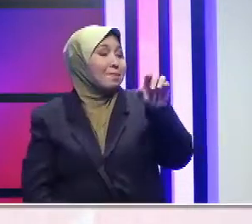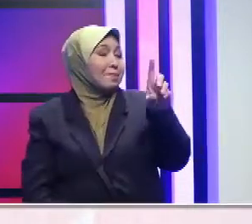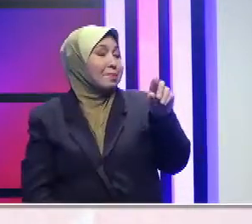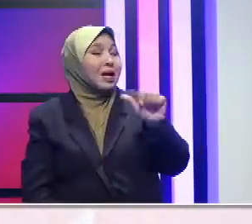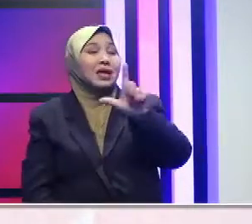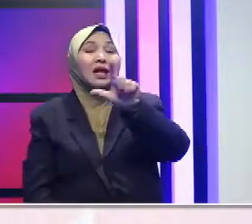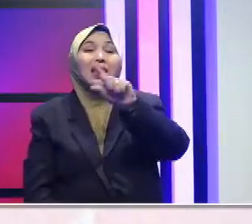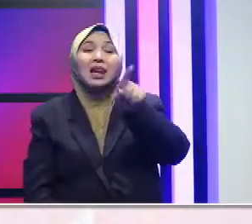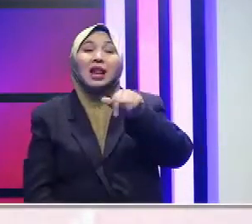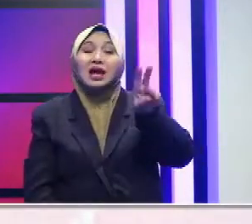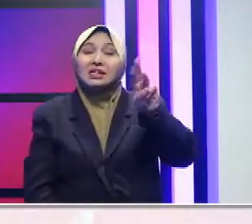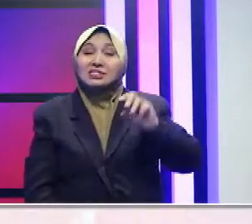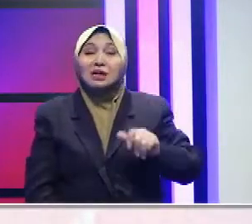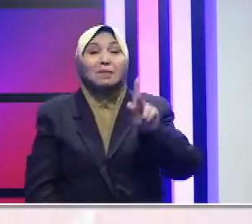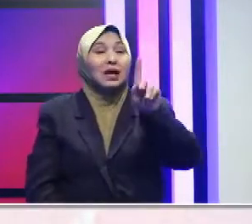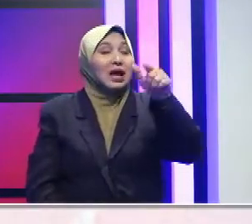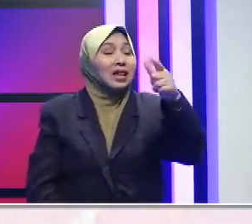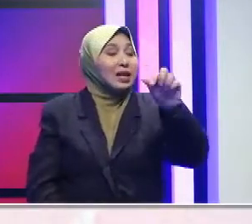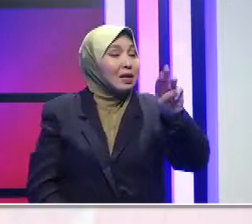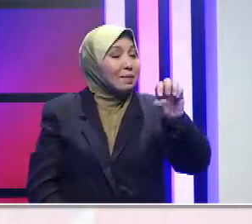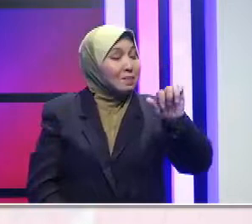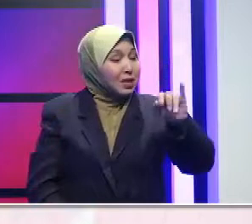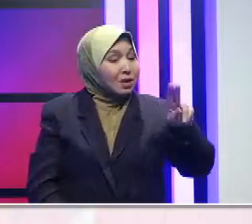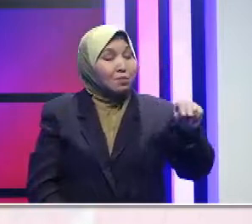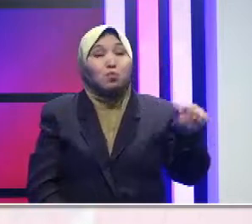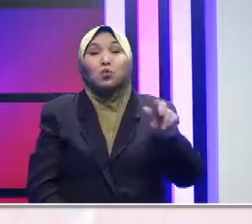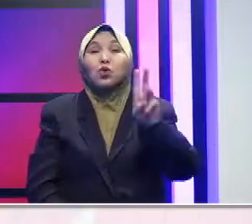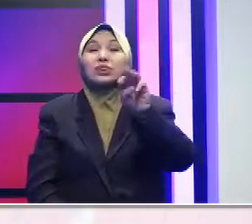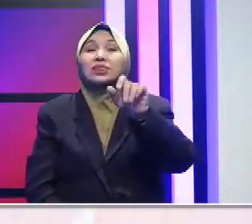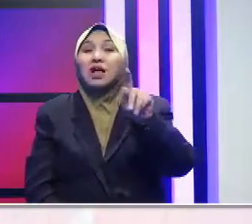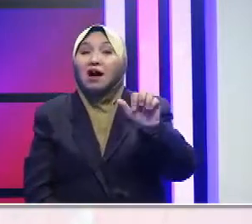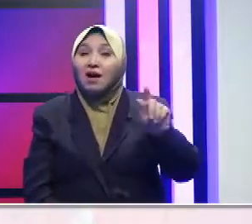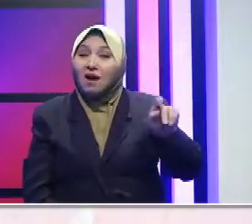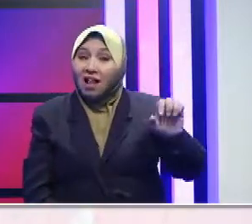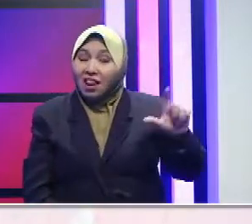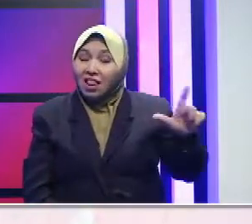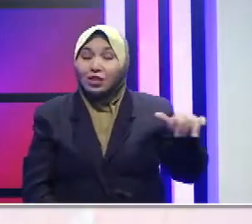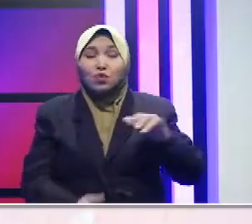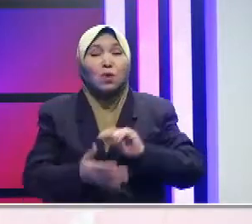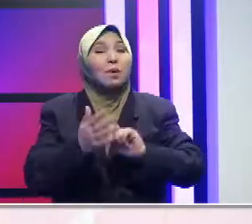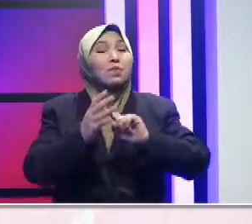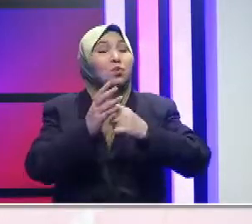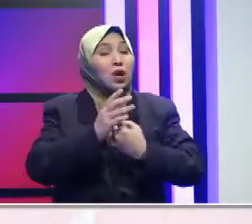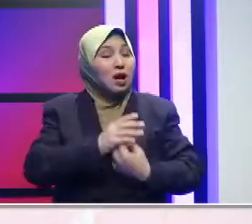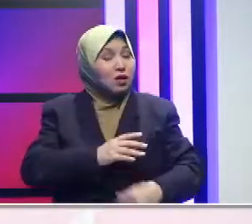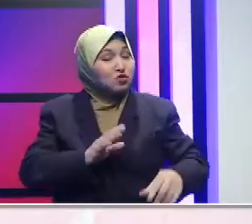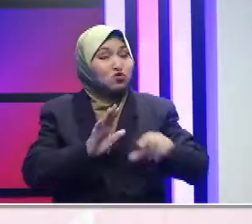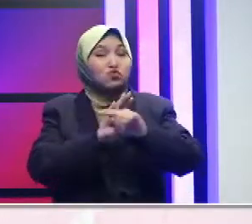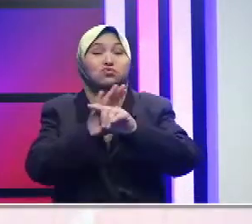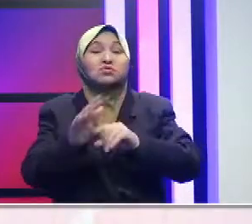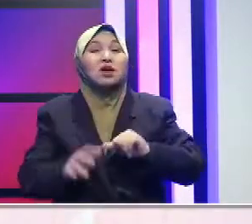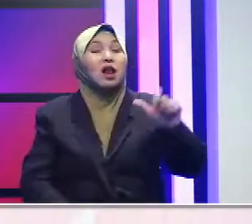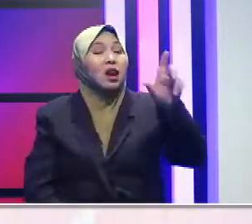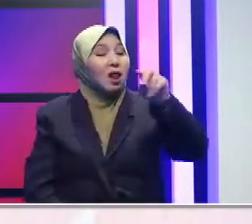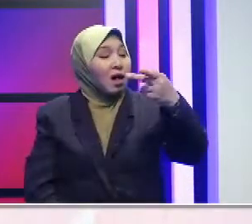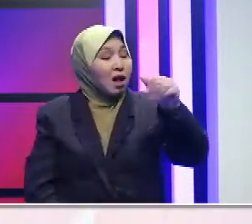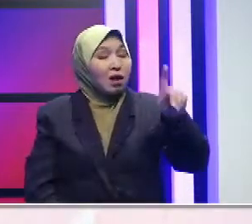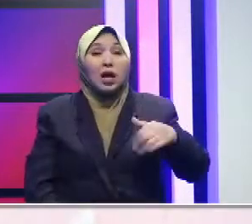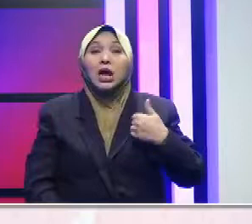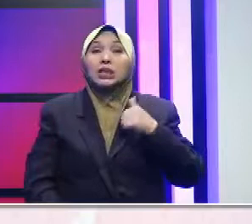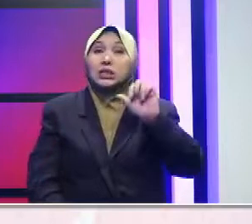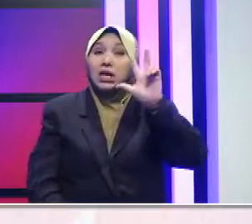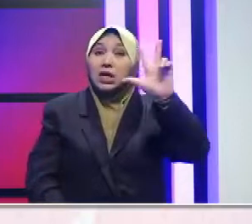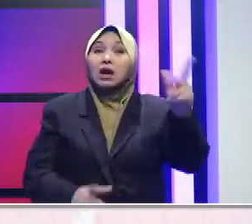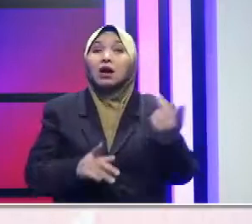kalimi muthaqqal dalam ayat yang kita nak baca sebentar nanti, iaitu permulaan surah Al-Haqqah. Ada tiga kali